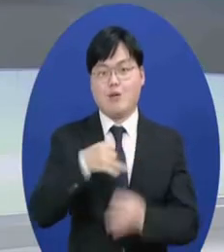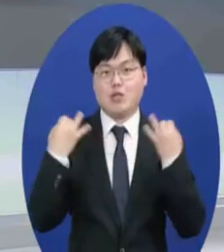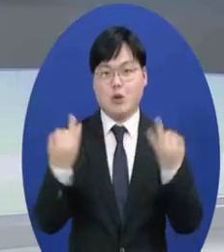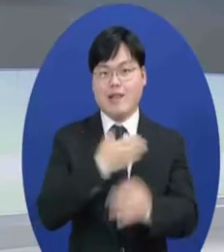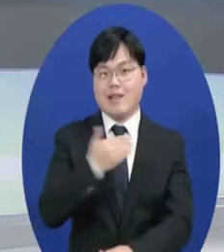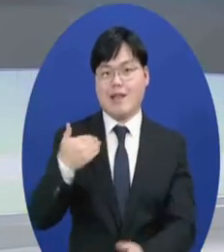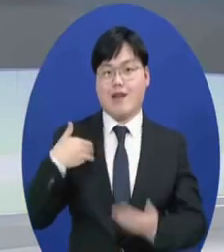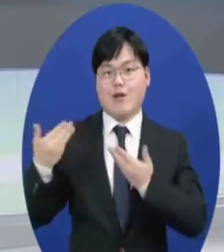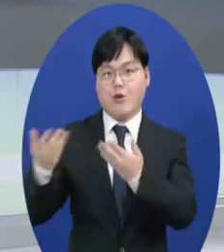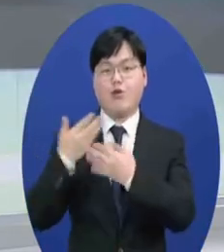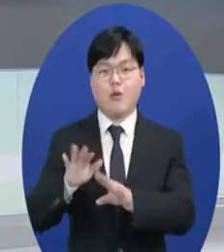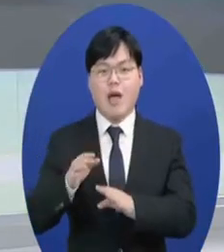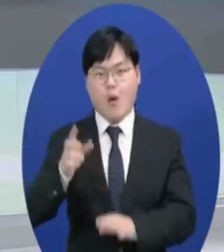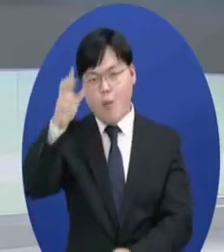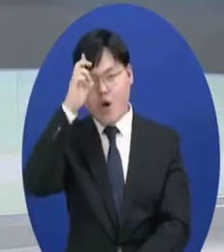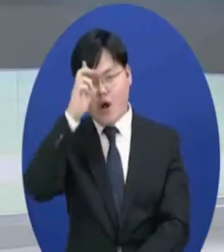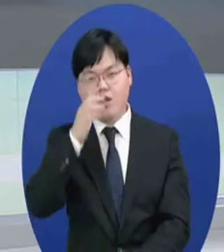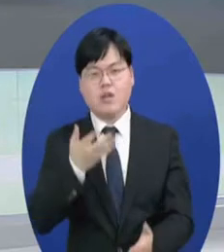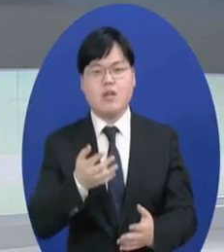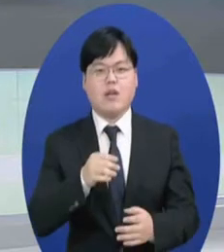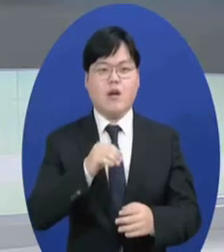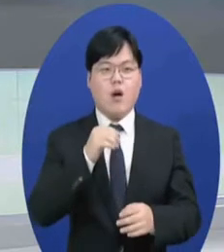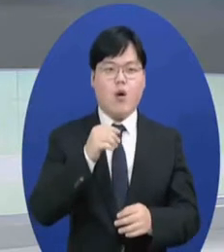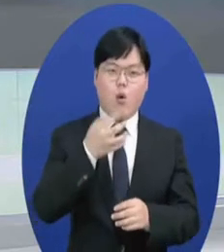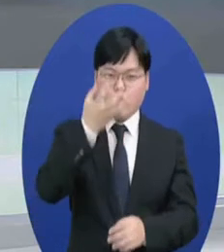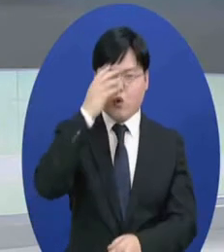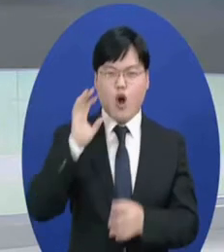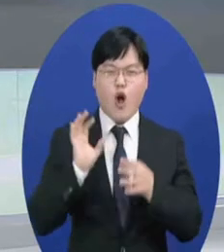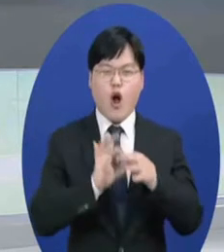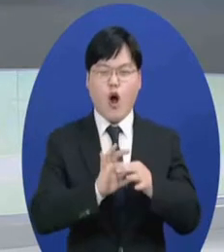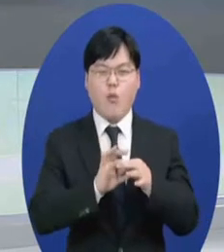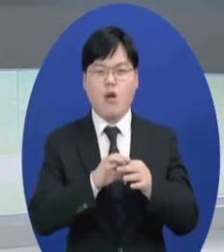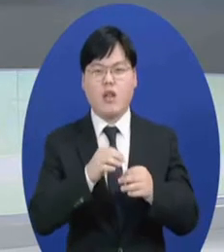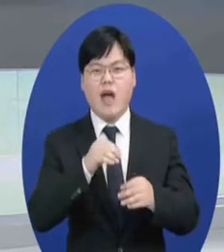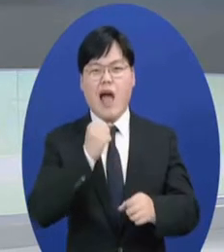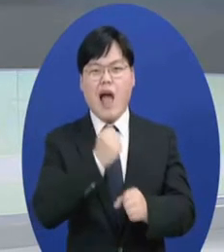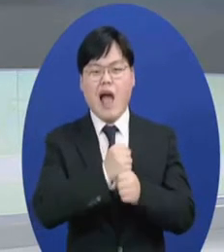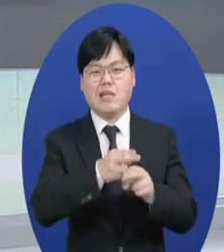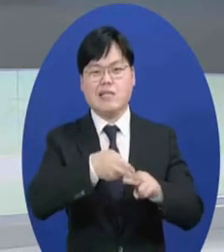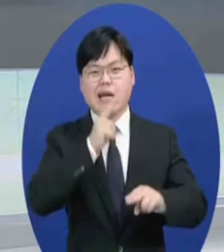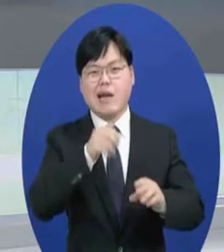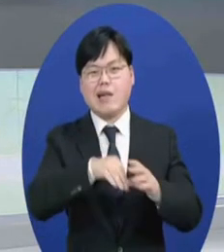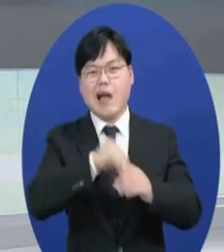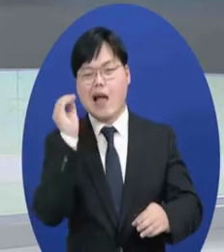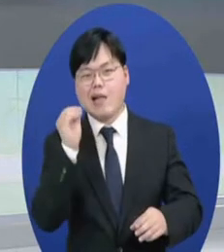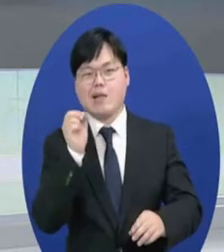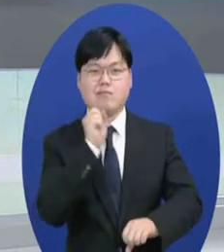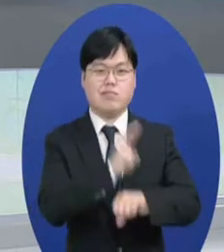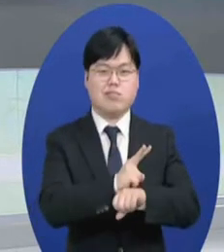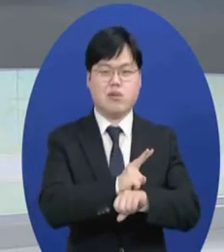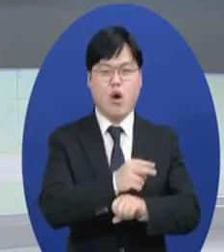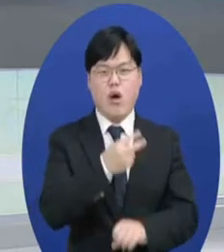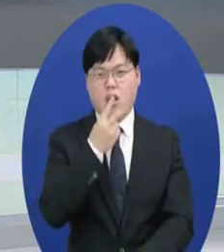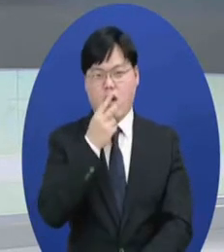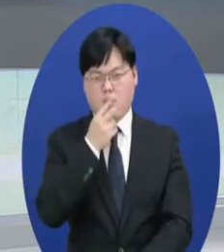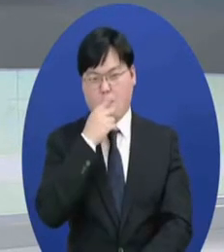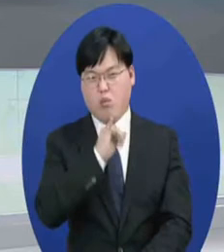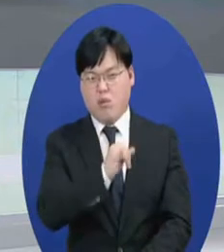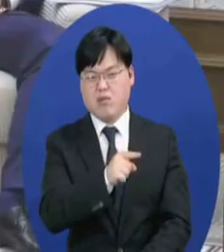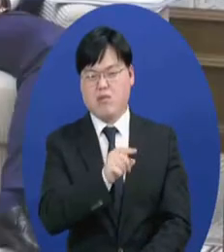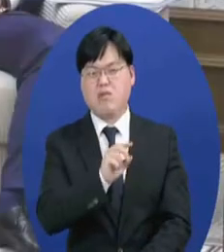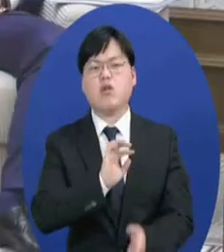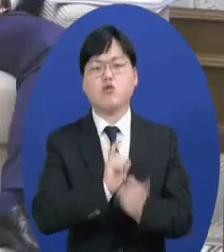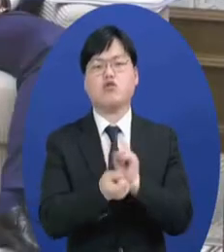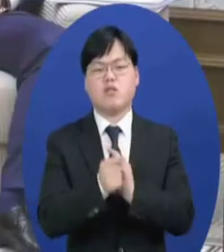барьлаа. За боловсролын салбарт улс төржилт халаас сэлгээ хийдэг муу хандлагыг өөрчлөх эрх зүйн тохиролдог болно гэж төсөл санаачлагчид үзэж байна.